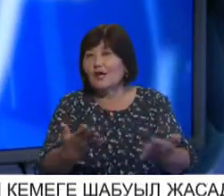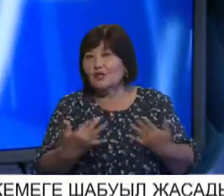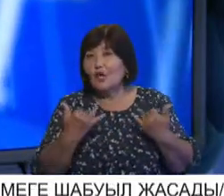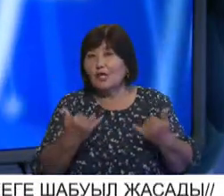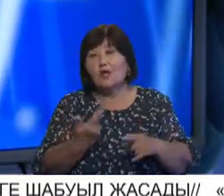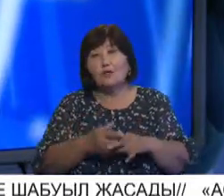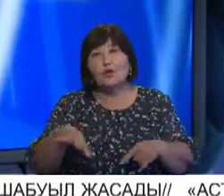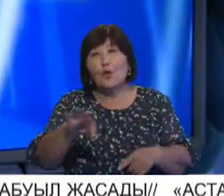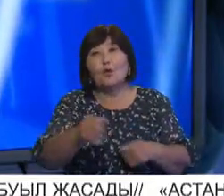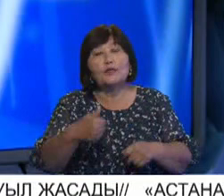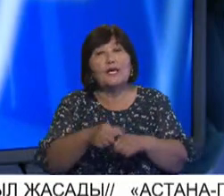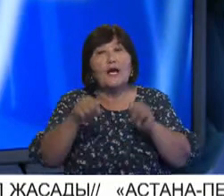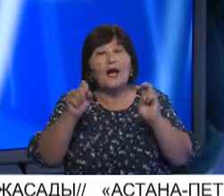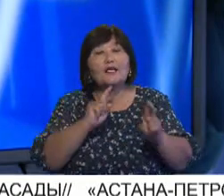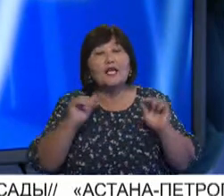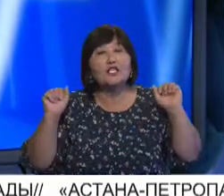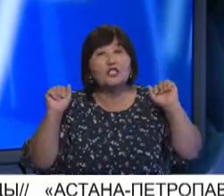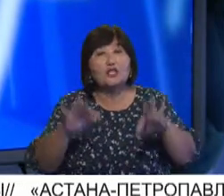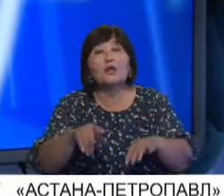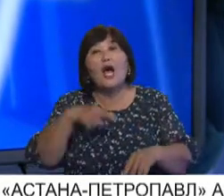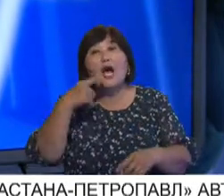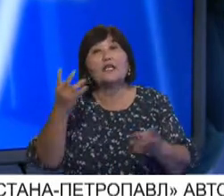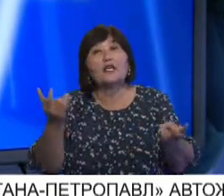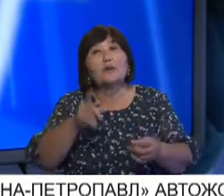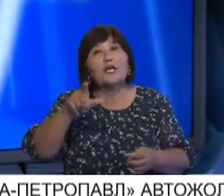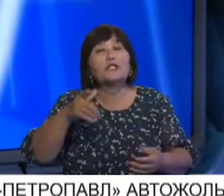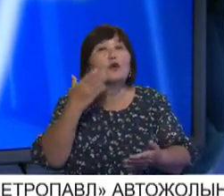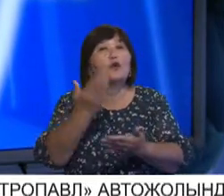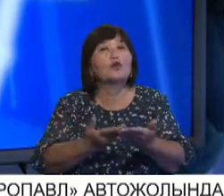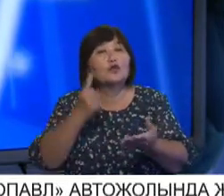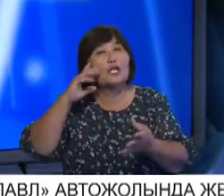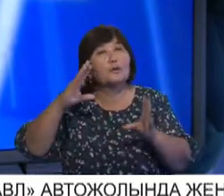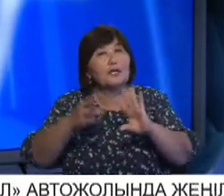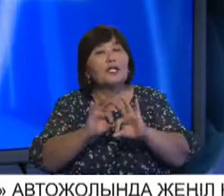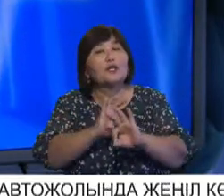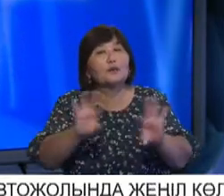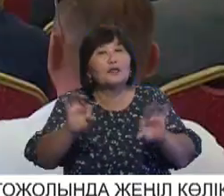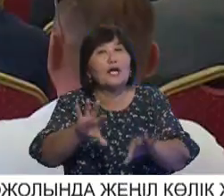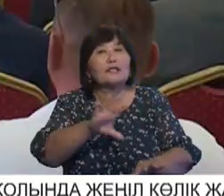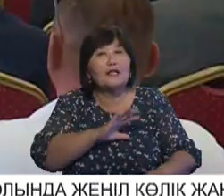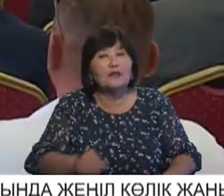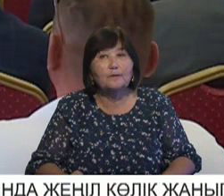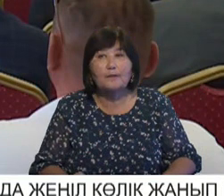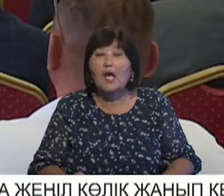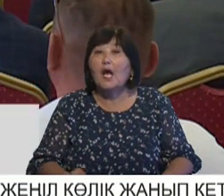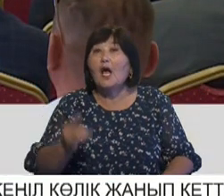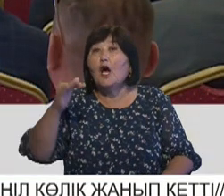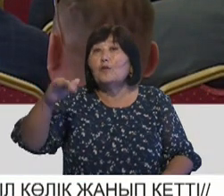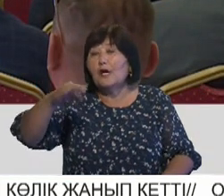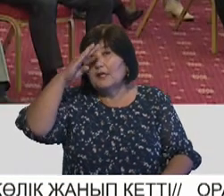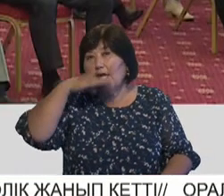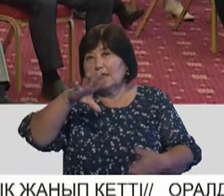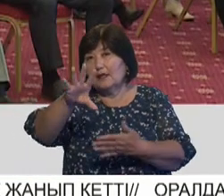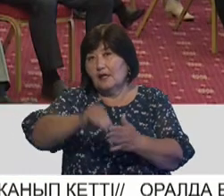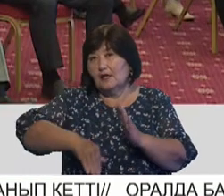Осыған орай облыс әкімдігінде арнайы жиын өтіп, айтары бар азаматтар ұсыныс пікірлерін ортаға салды. Бала әкеге қарап